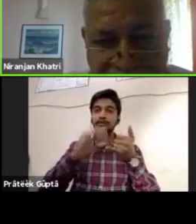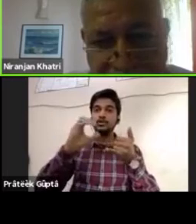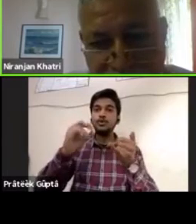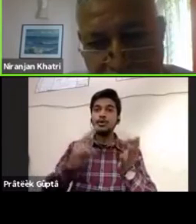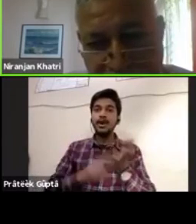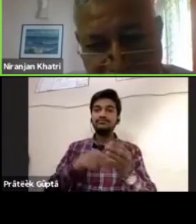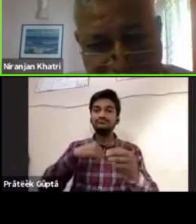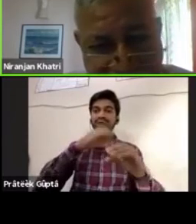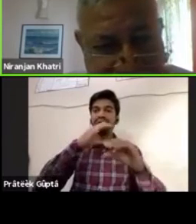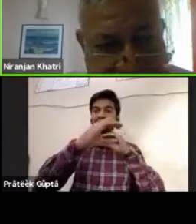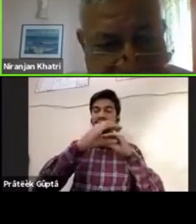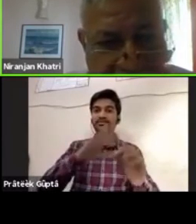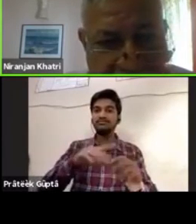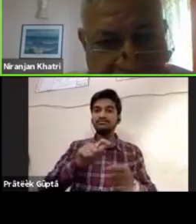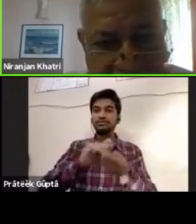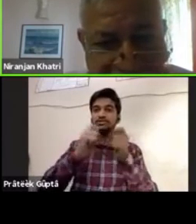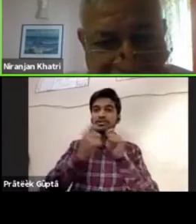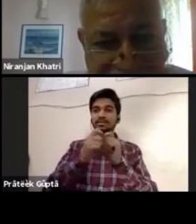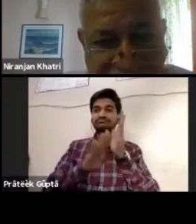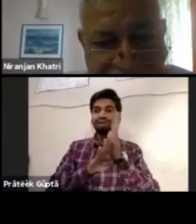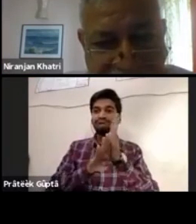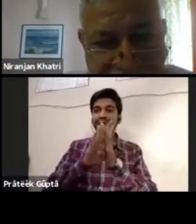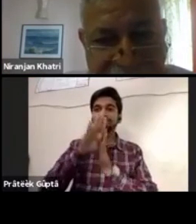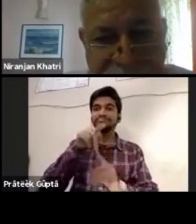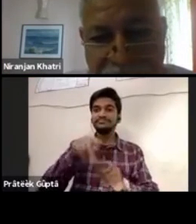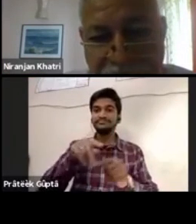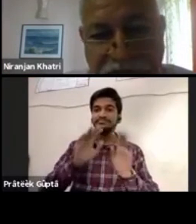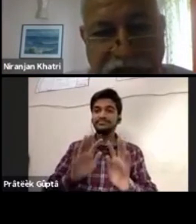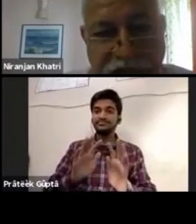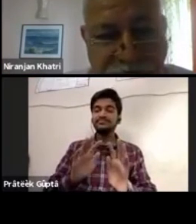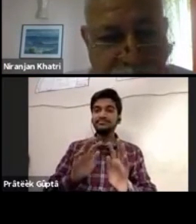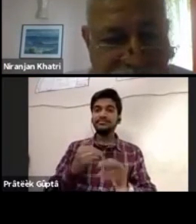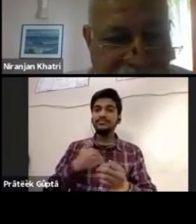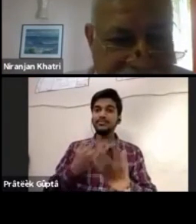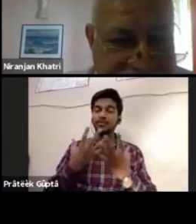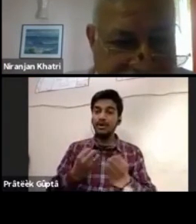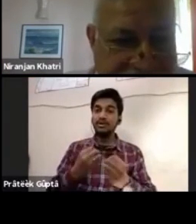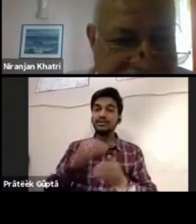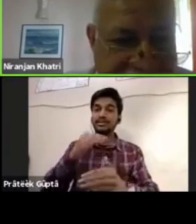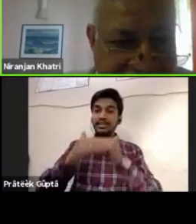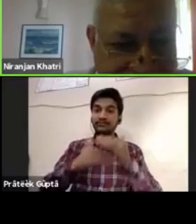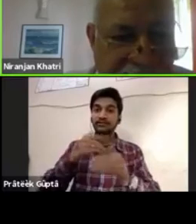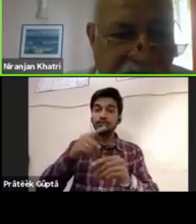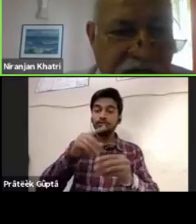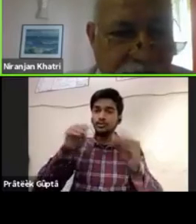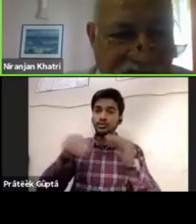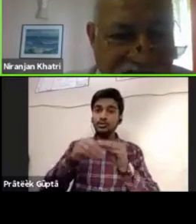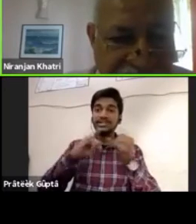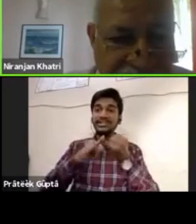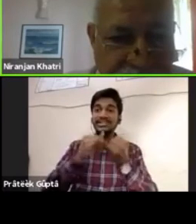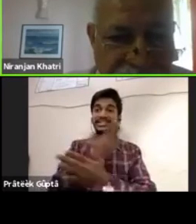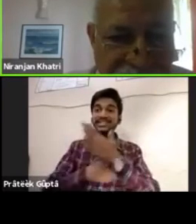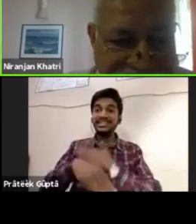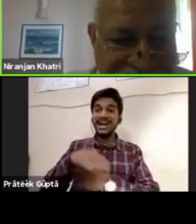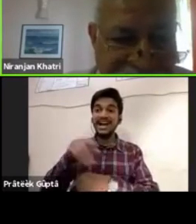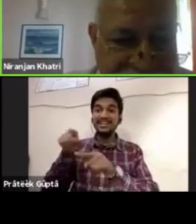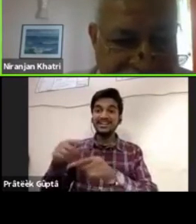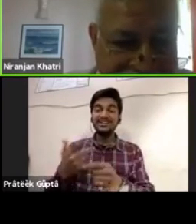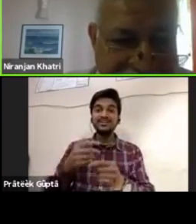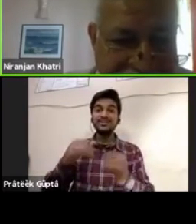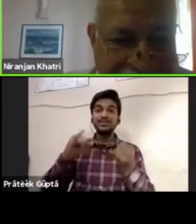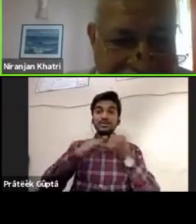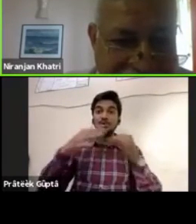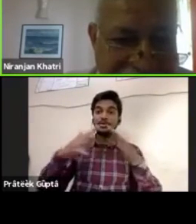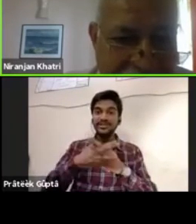की गति थोड़ी बढ़ जाएगी. और इसके अलावा थ्रू सार्थक अगेन एग्रो मिनिस्ट्री ऑफ सोशल जस्टिस ने